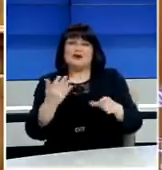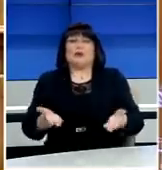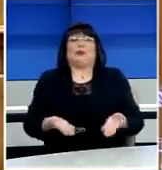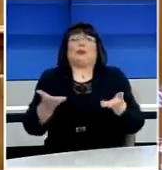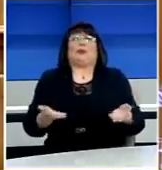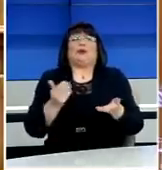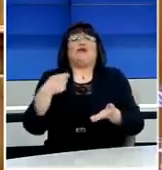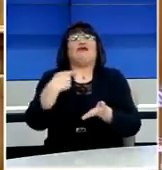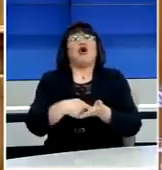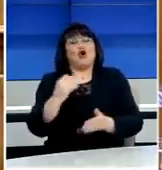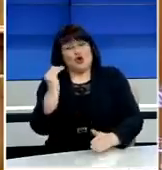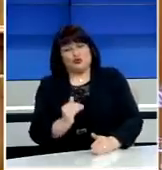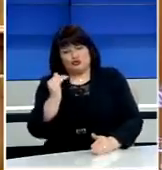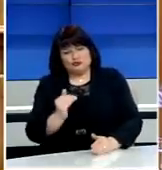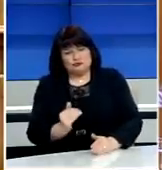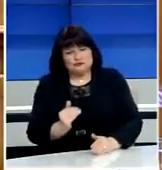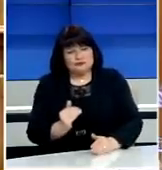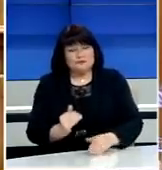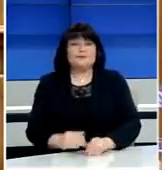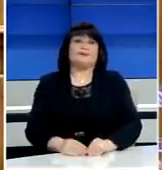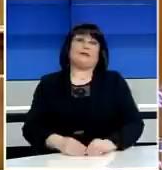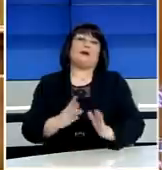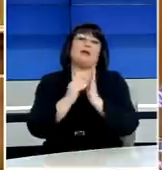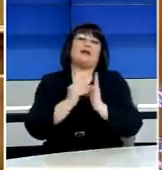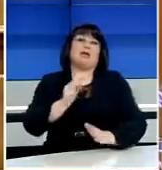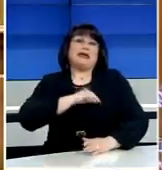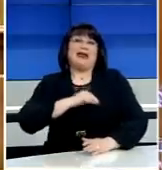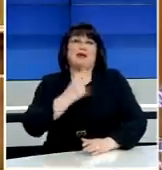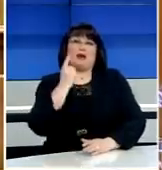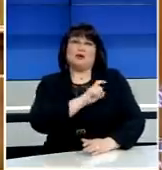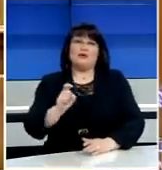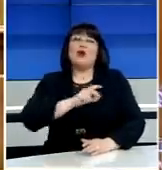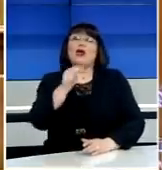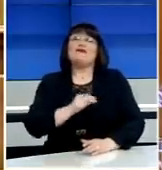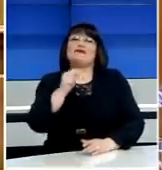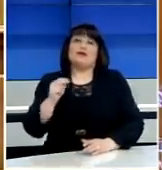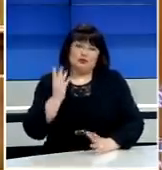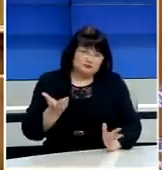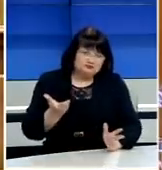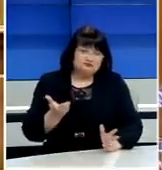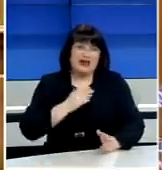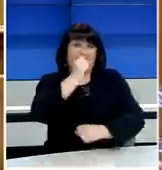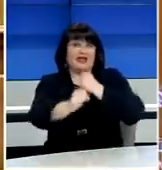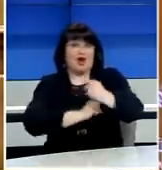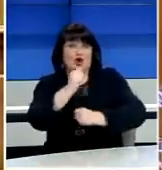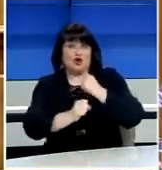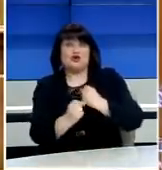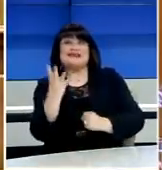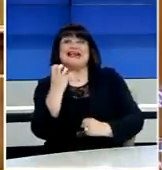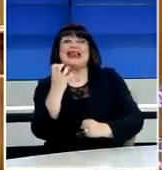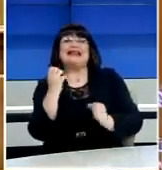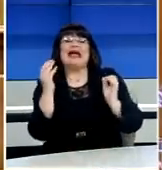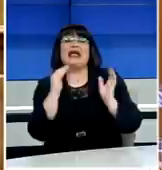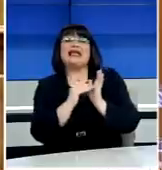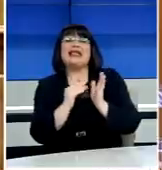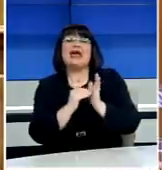αυτό βεβαίως για κάποιον ο οποίος έχει κέρδη 1 εκατομμύριο ευρώ, παραδείγματος χάρη ετησίως, είναι 40.000 ευρώ,